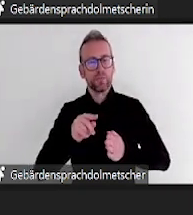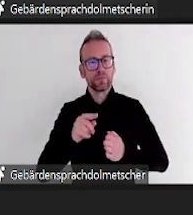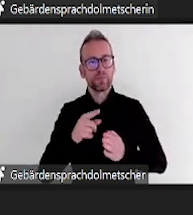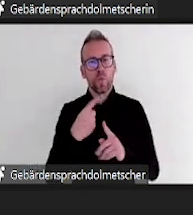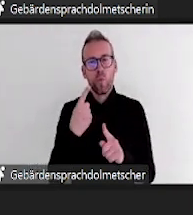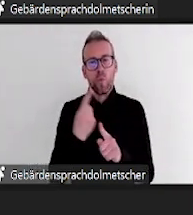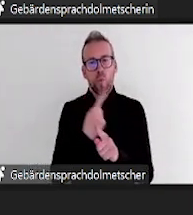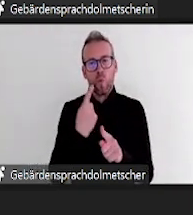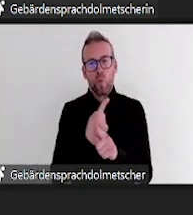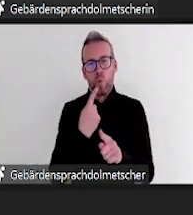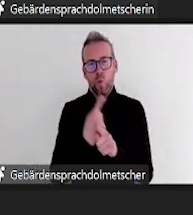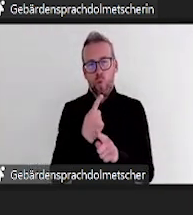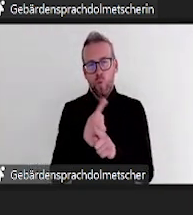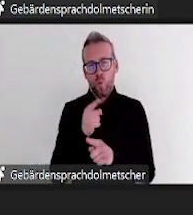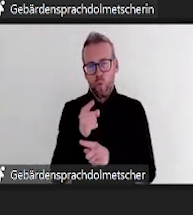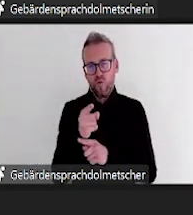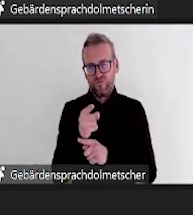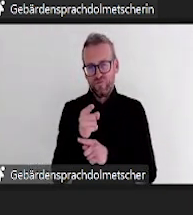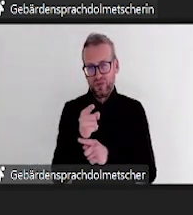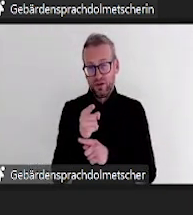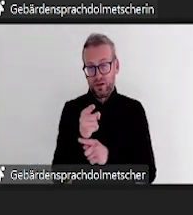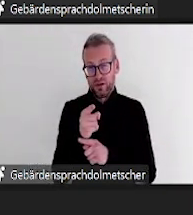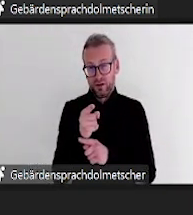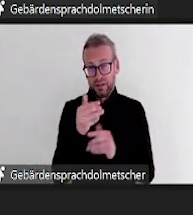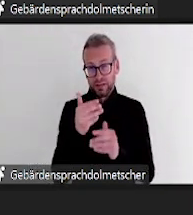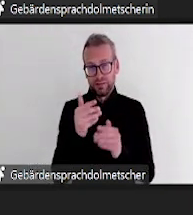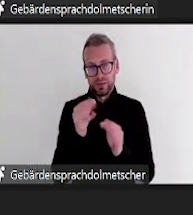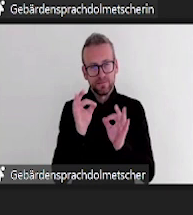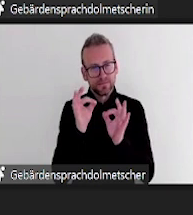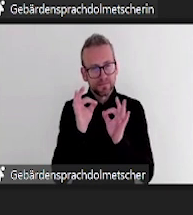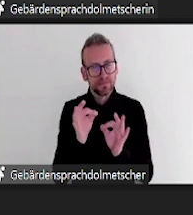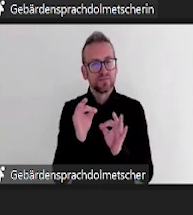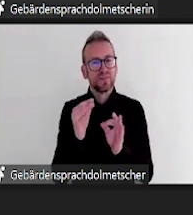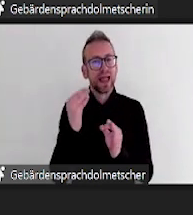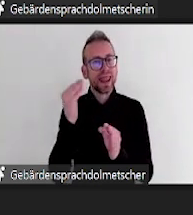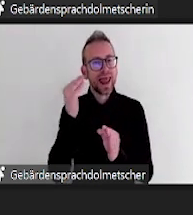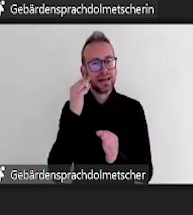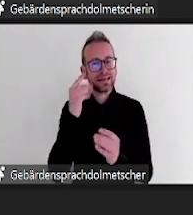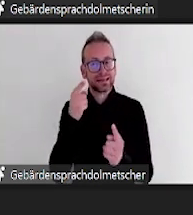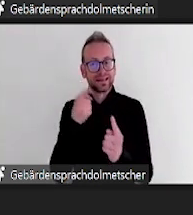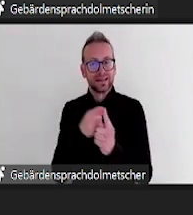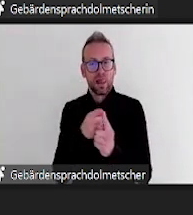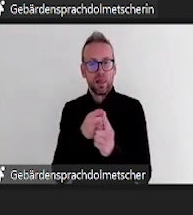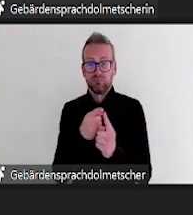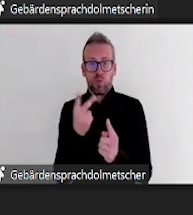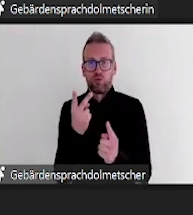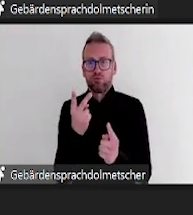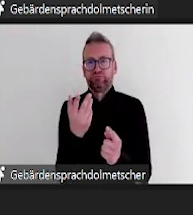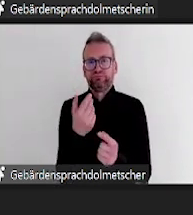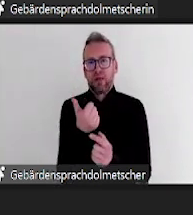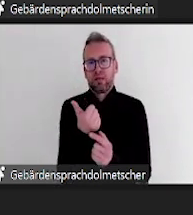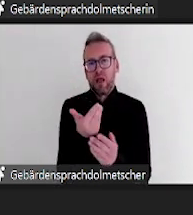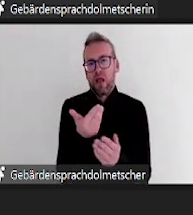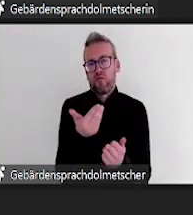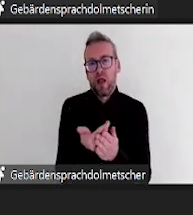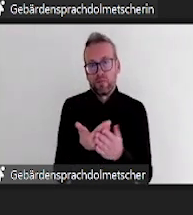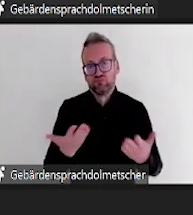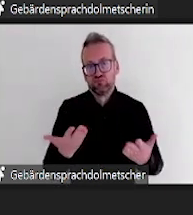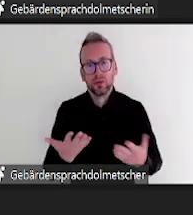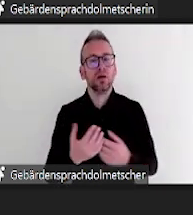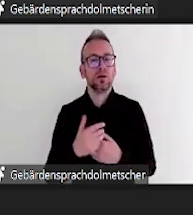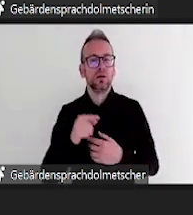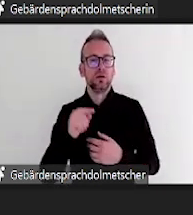Aufgabe, also kann ein Studierender, der nur diese Beschreibung hat, die Aufgabe, die sie verfolgt, in der